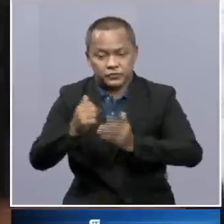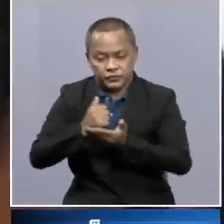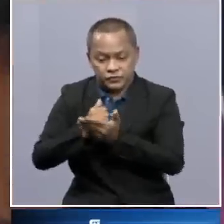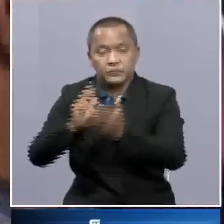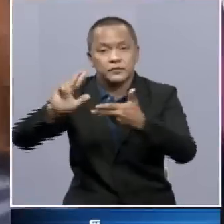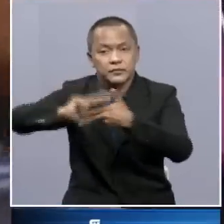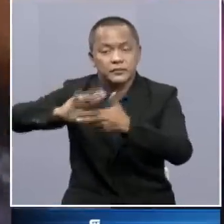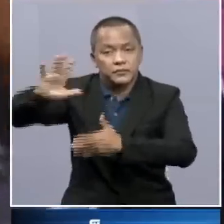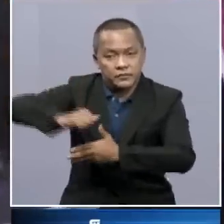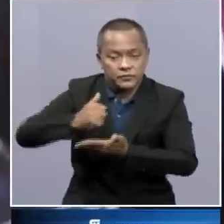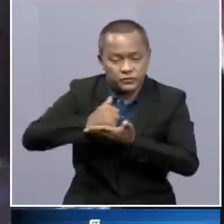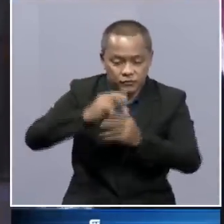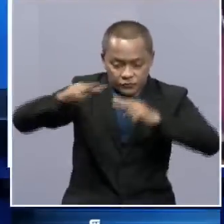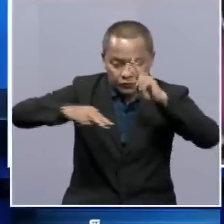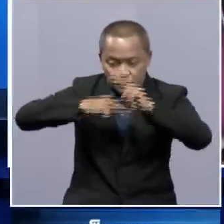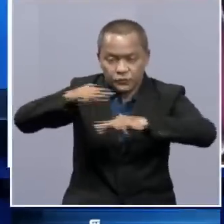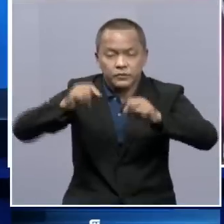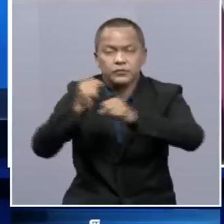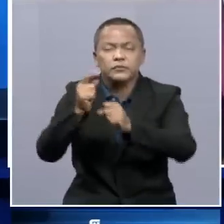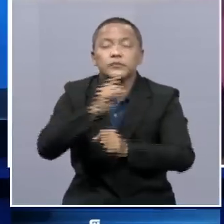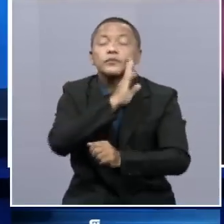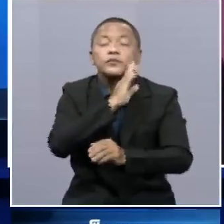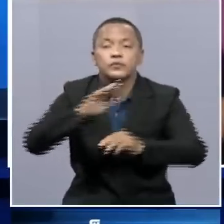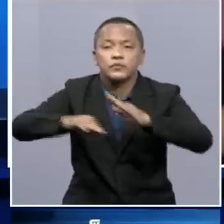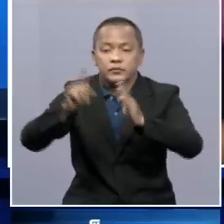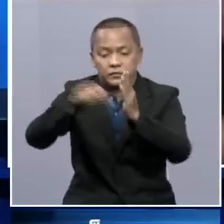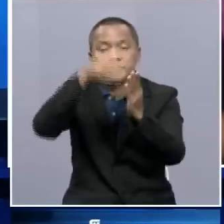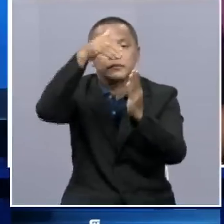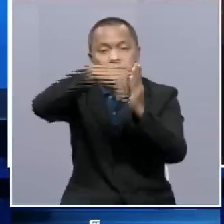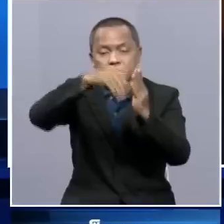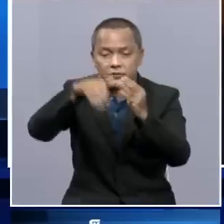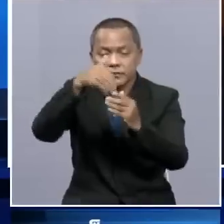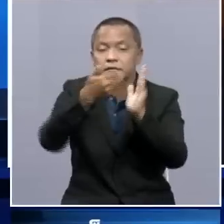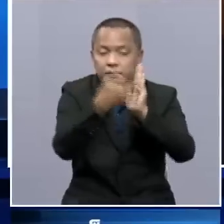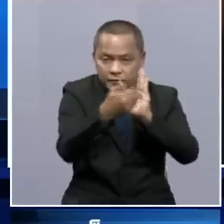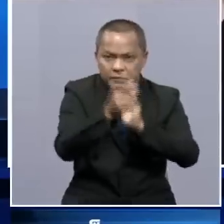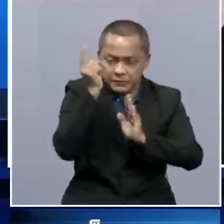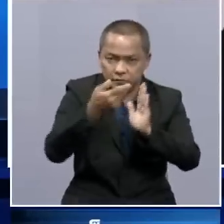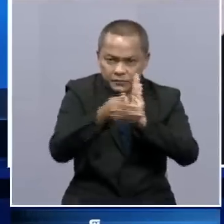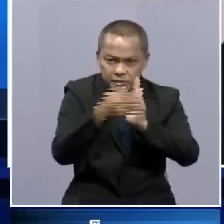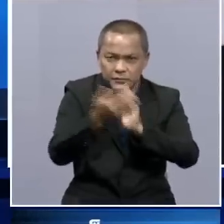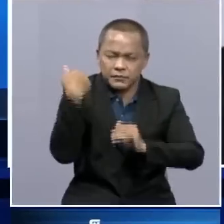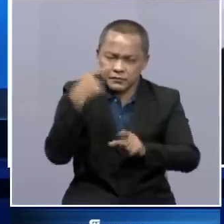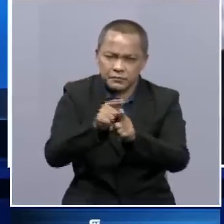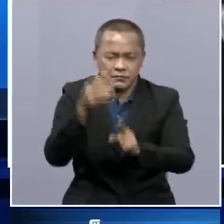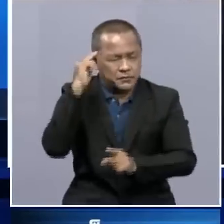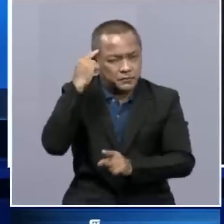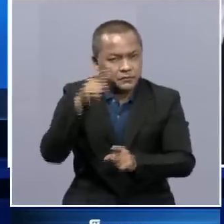พลังประชารัฐแล้วมาดูแลเรื่องของพื้นที่เลือกตั้งในโซนอีสานใต้จริงๆเนี่ยนะคะอัน